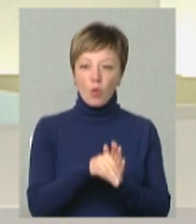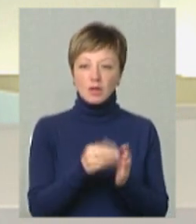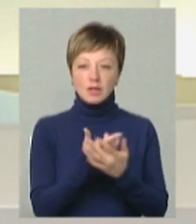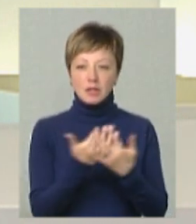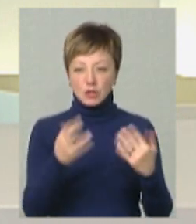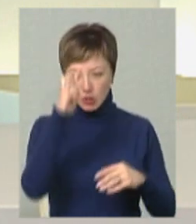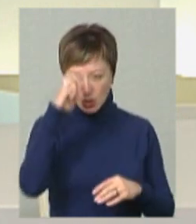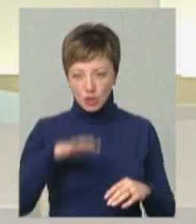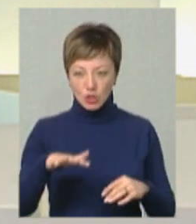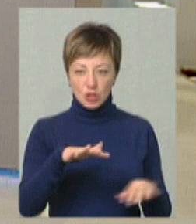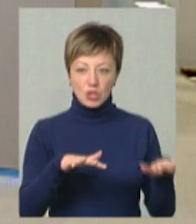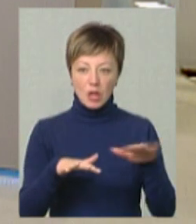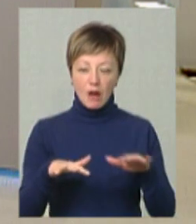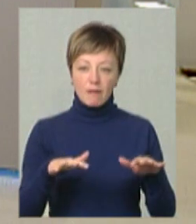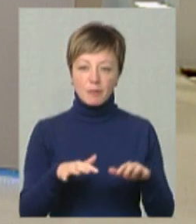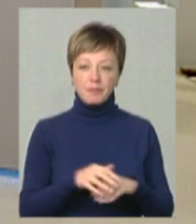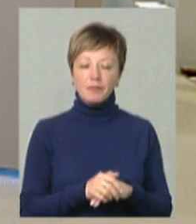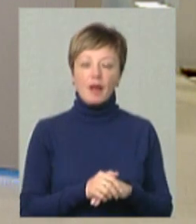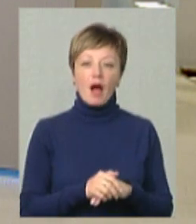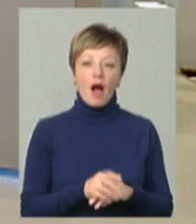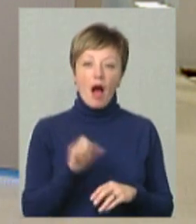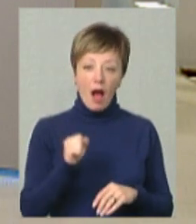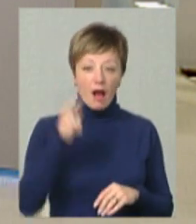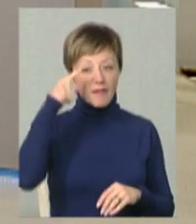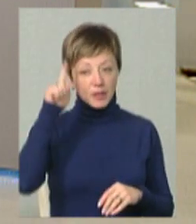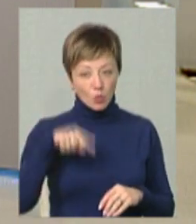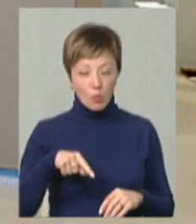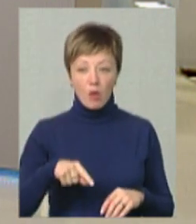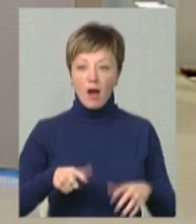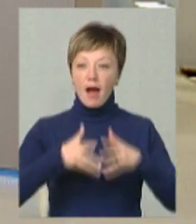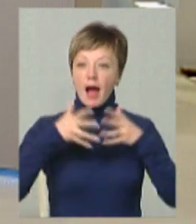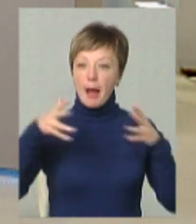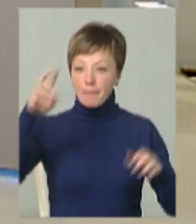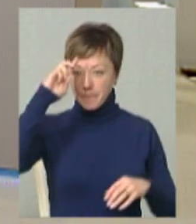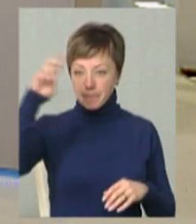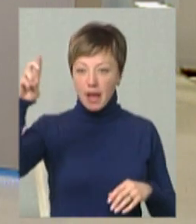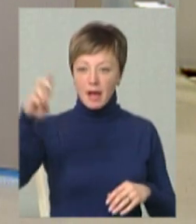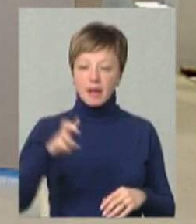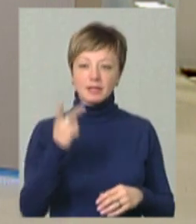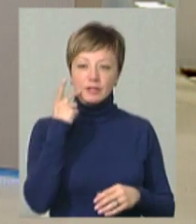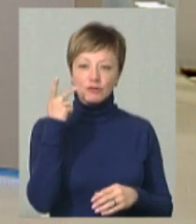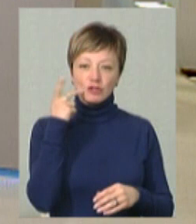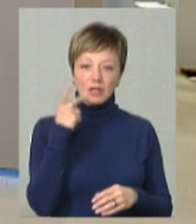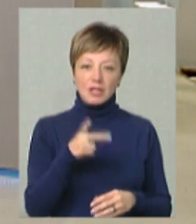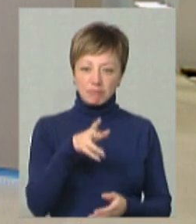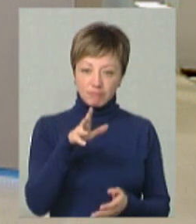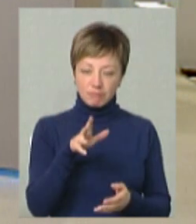різних держав, я б сказав, імперій. А відомо, що імперії завжди мітять свою